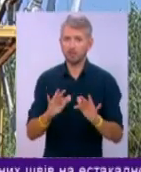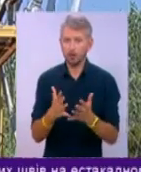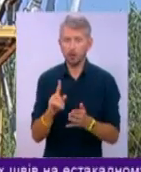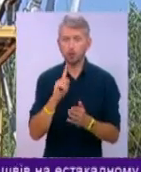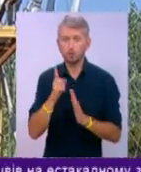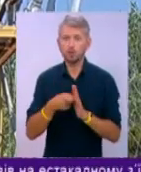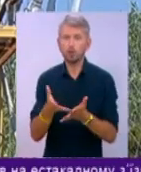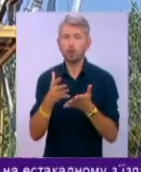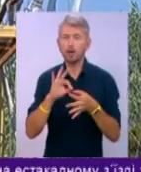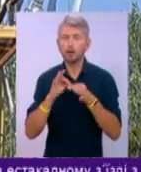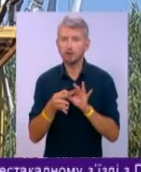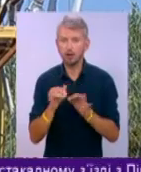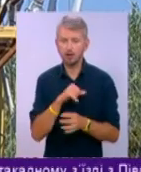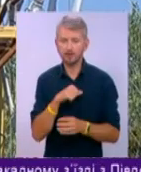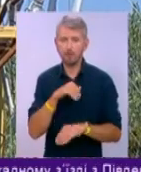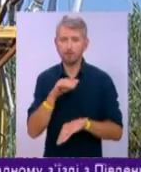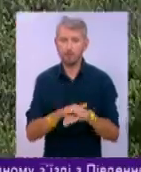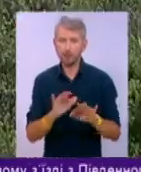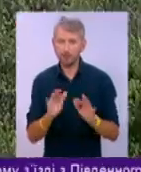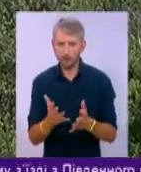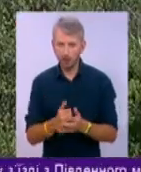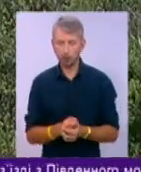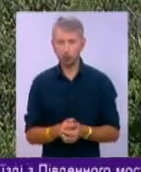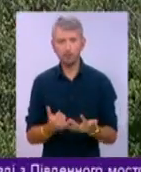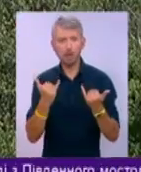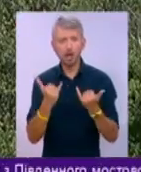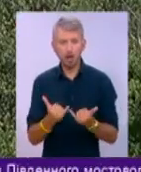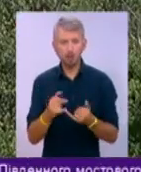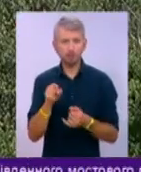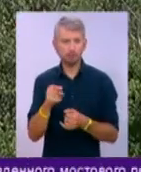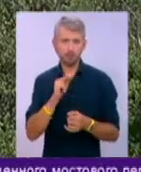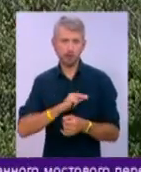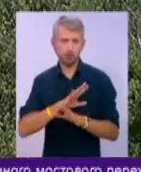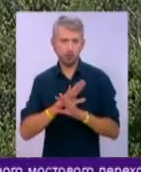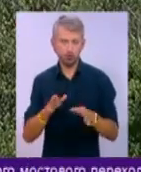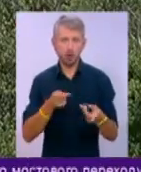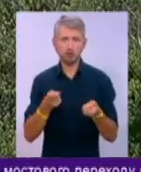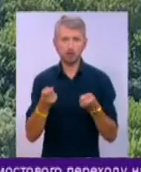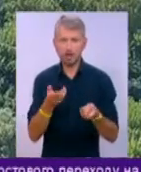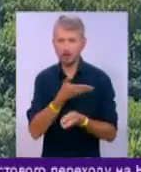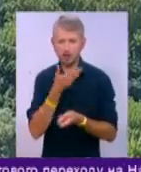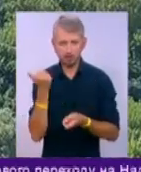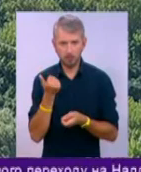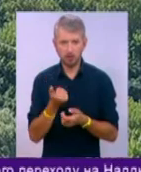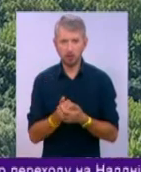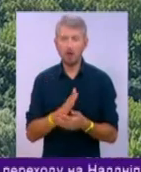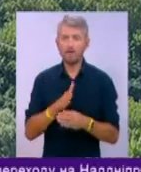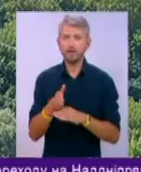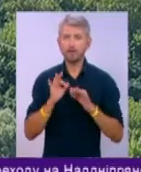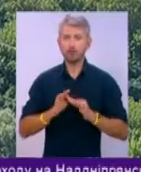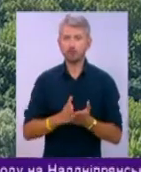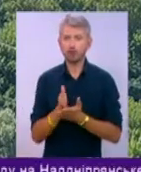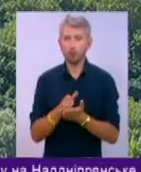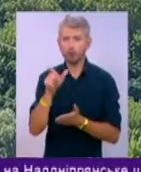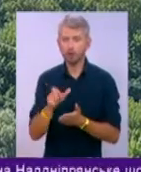аби з'ясувати деталі і сам факт інциденту. Наразі атракціон не працює, адміністрації немає. Візит чиновника